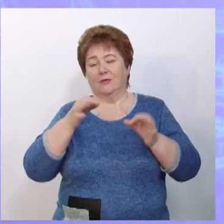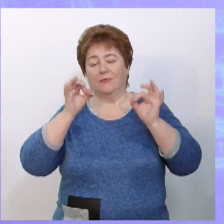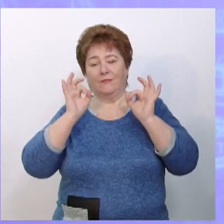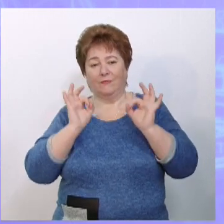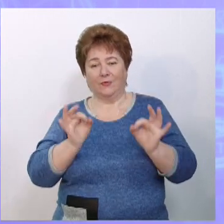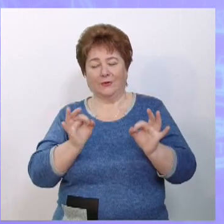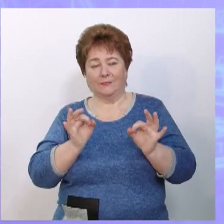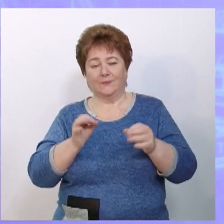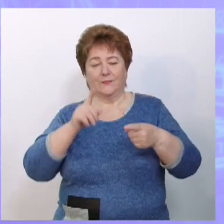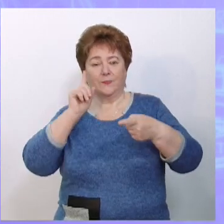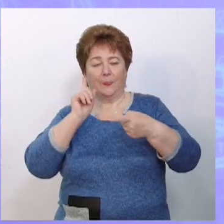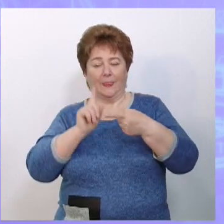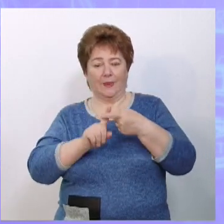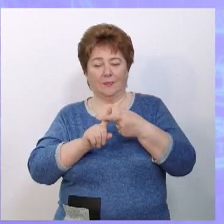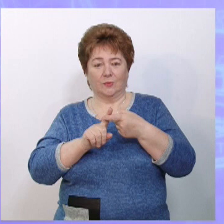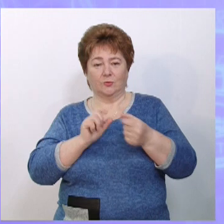Верно, плюс.